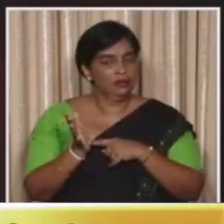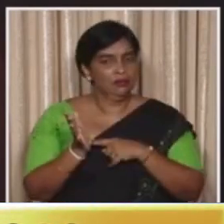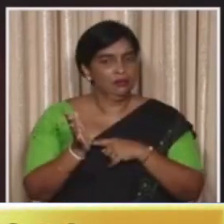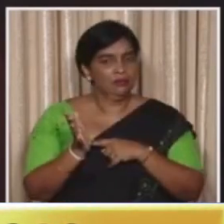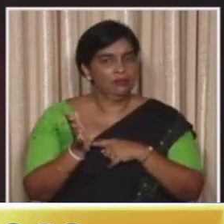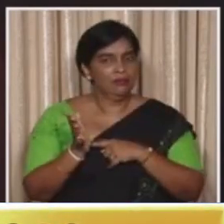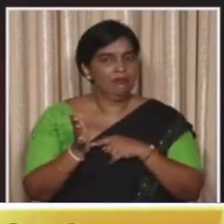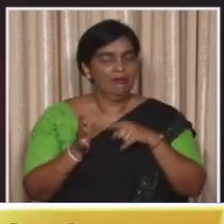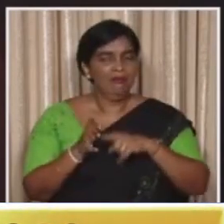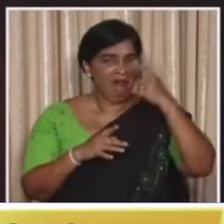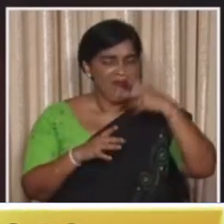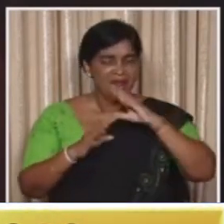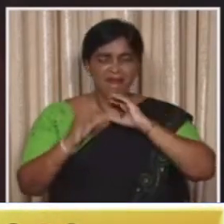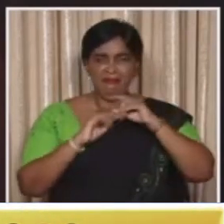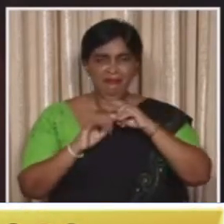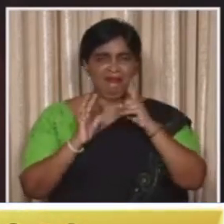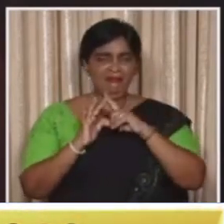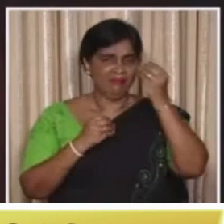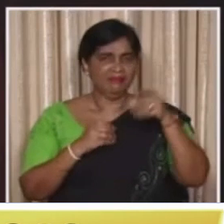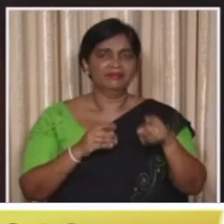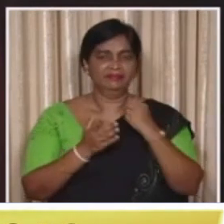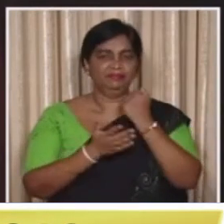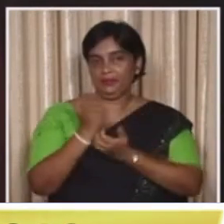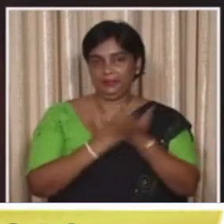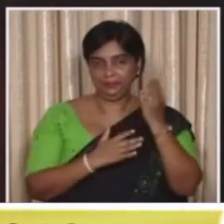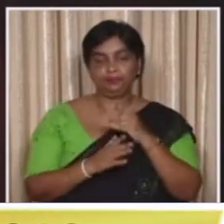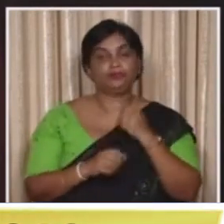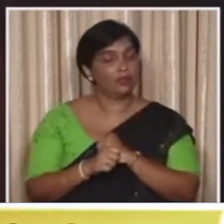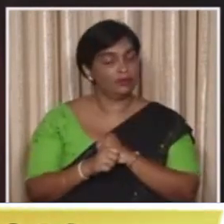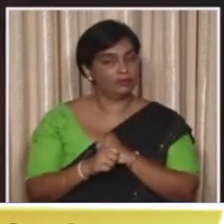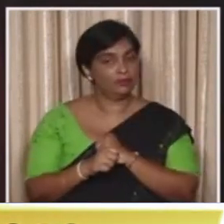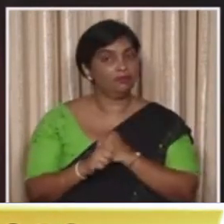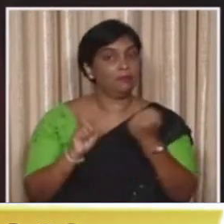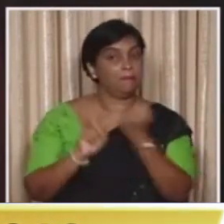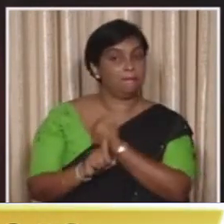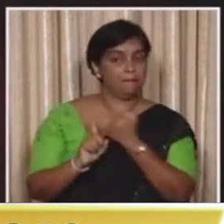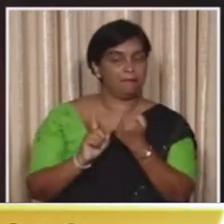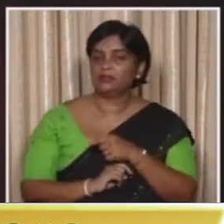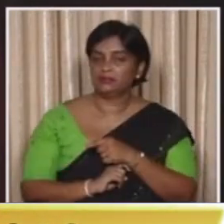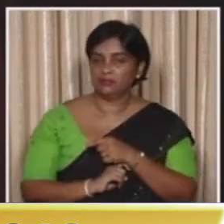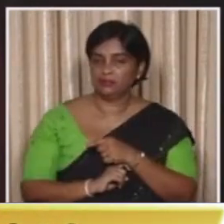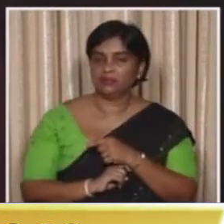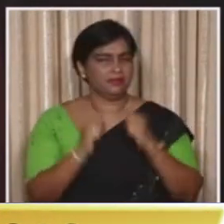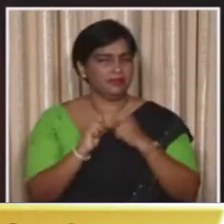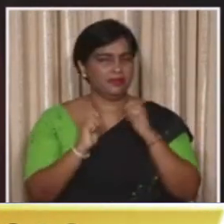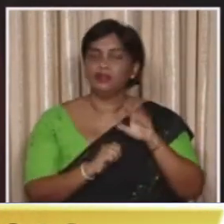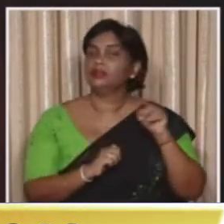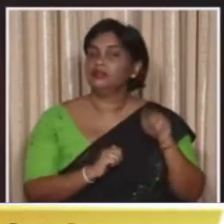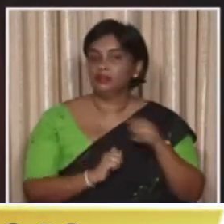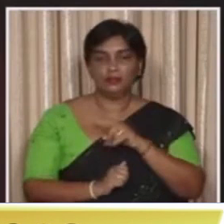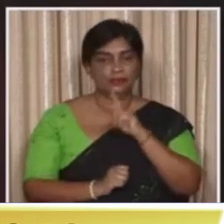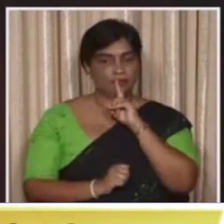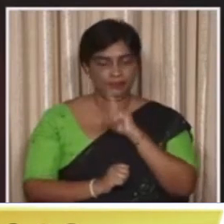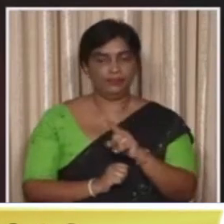තියෙනවා දෙවෙනි කමියුනිකේෂන් එක ICC එකට යවන මොකක් ගැනද රජයේ ඇඟිලි ගැසීම් වලින් සිදුවෙන අභියෝග. දැන් මේකට සඳහන්